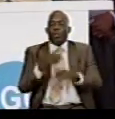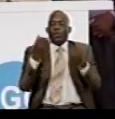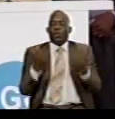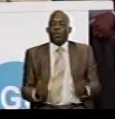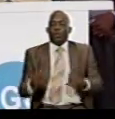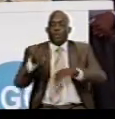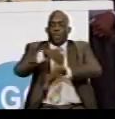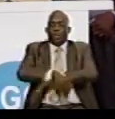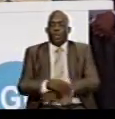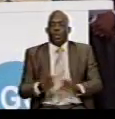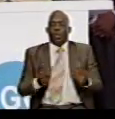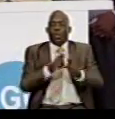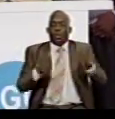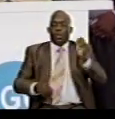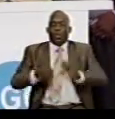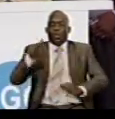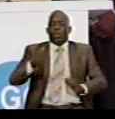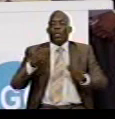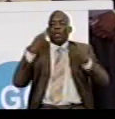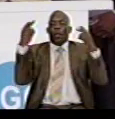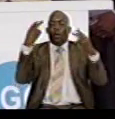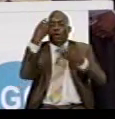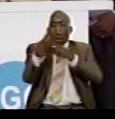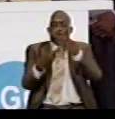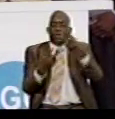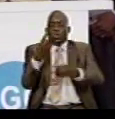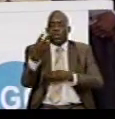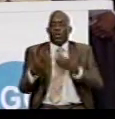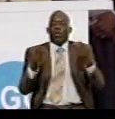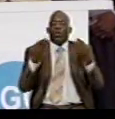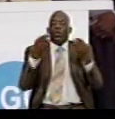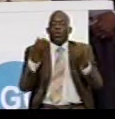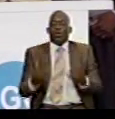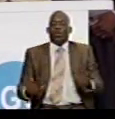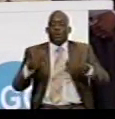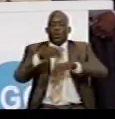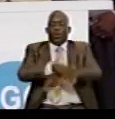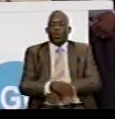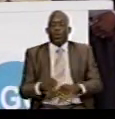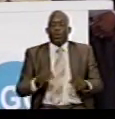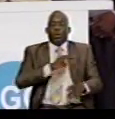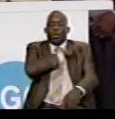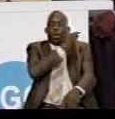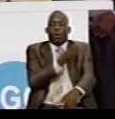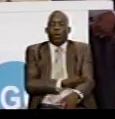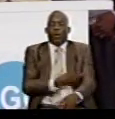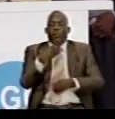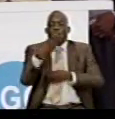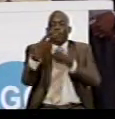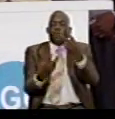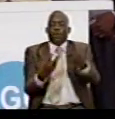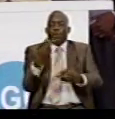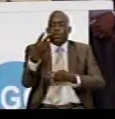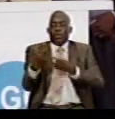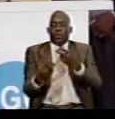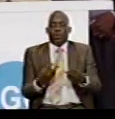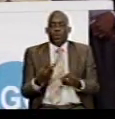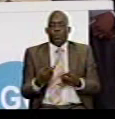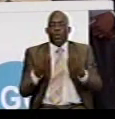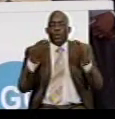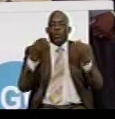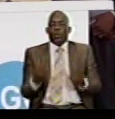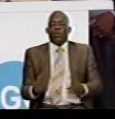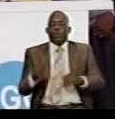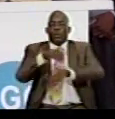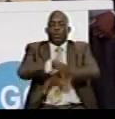soir, greater visitation. La grande visitation. Tonight, ce soir, mighty visitation. La visitation merveilleuse. Tonight, ce